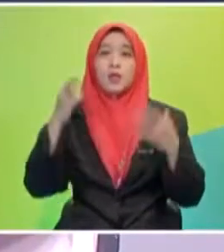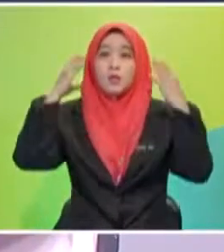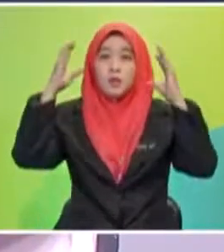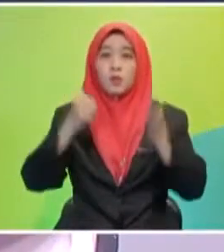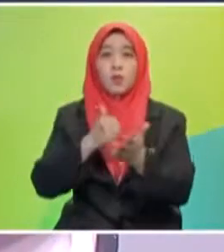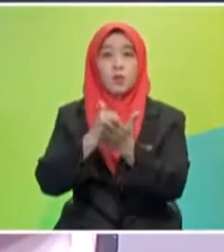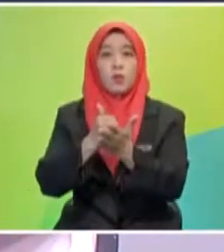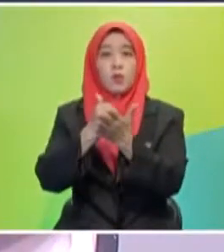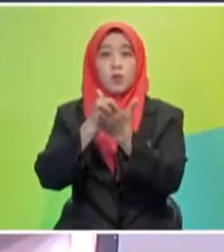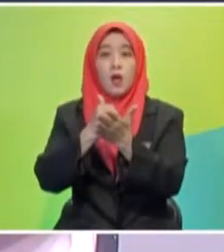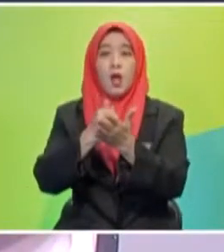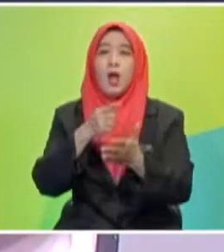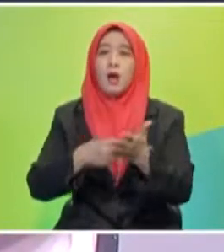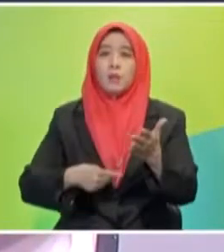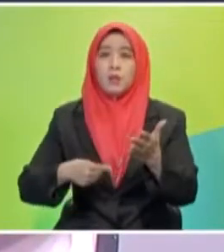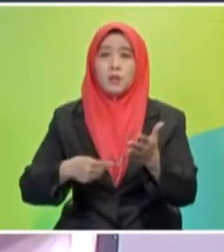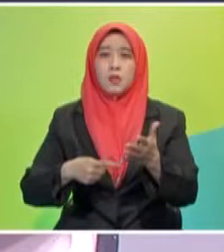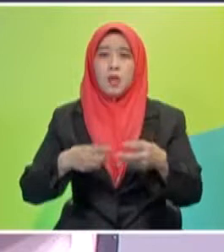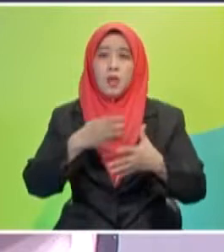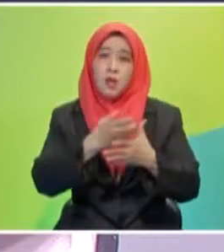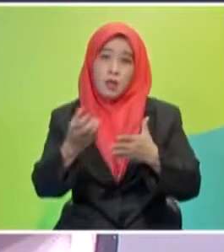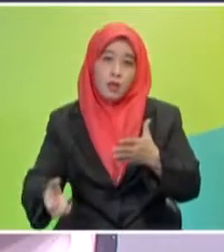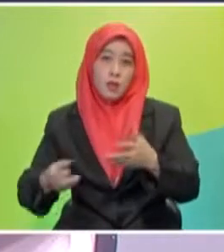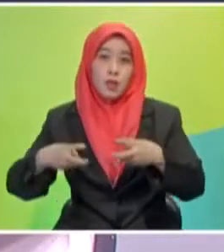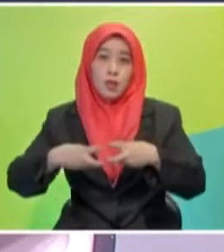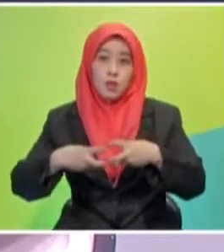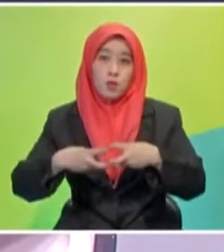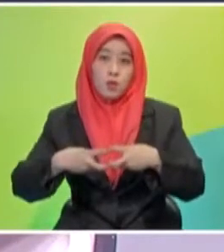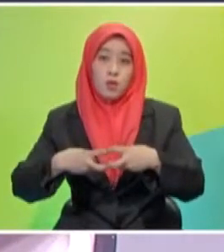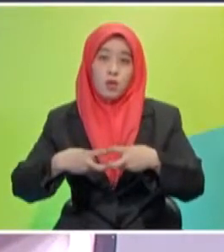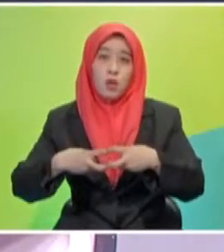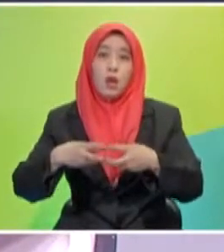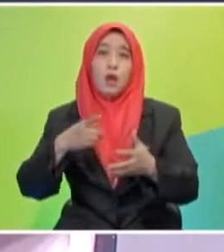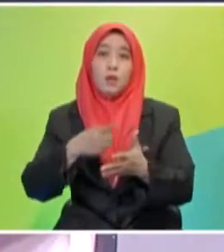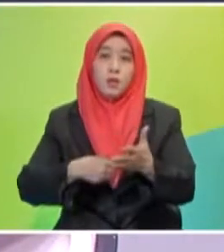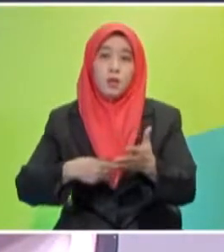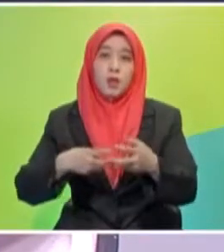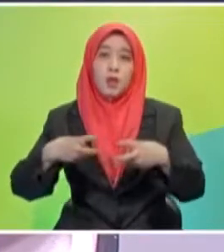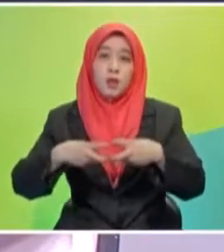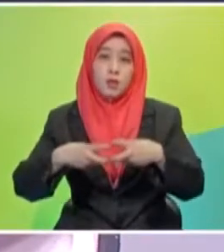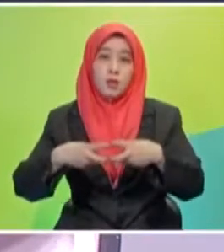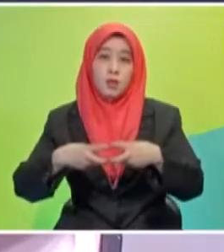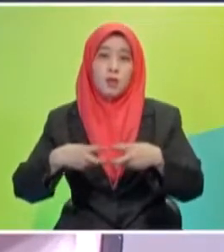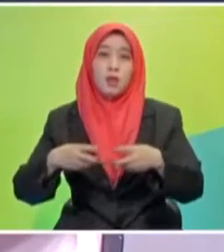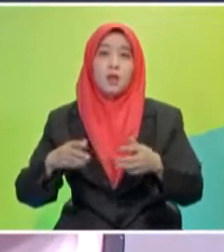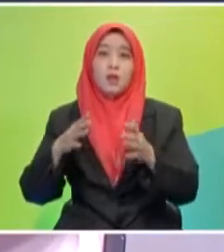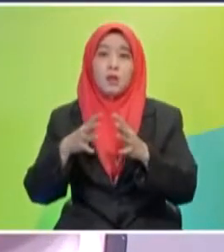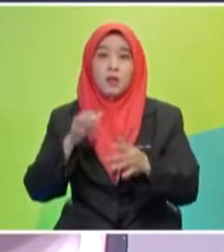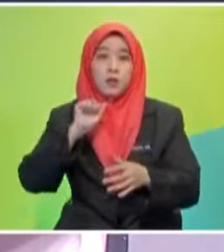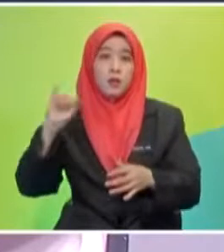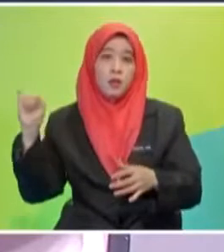apa itu elemen electro-mechanical Oke lwf electro-mechanical ialah gabungan Oke